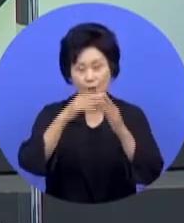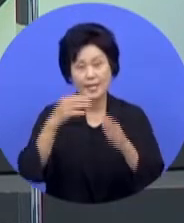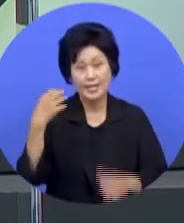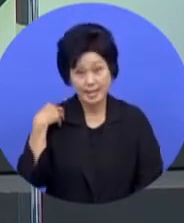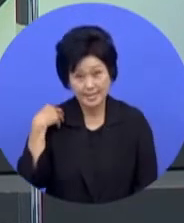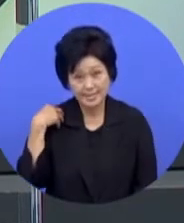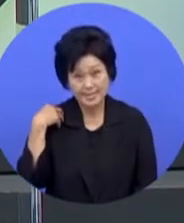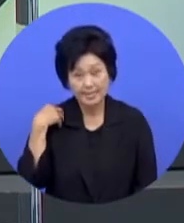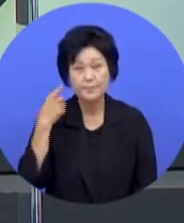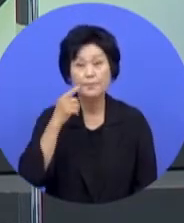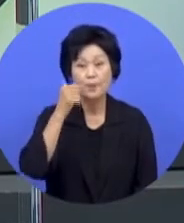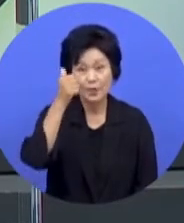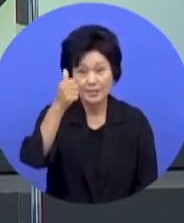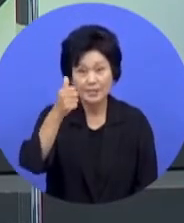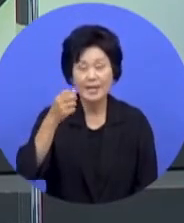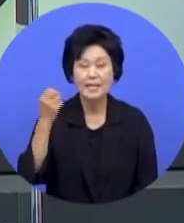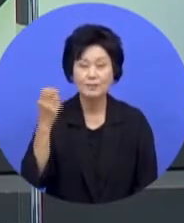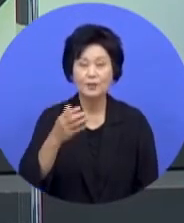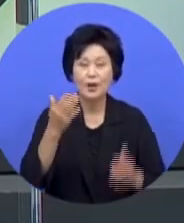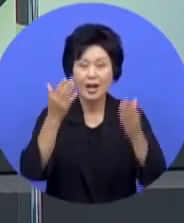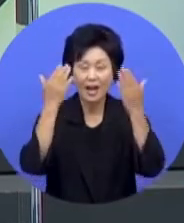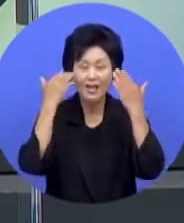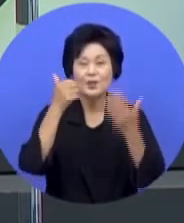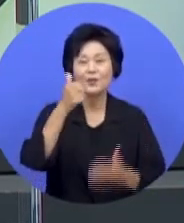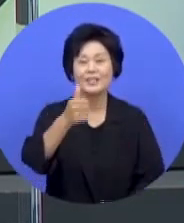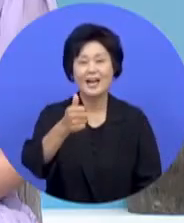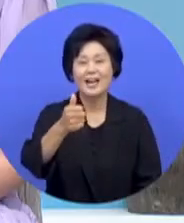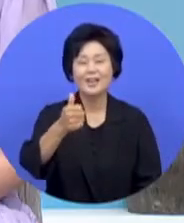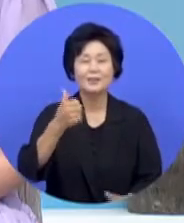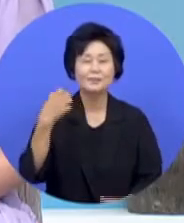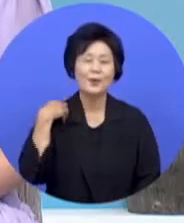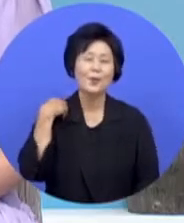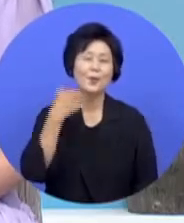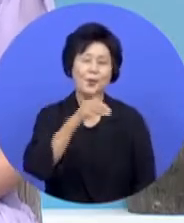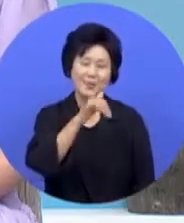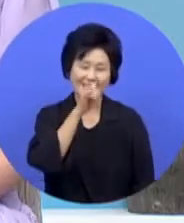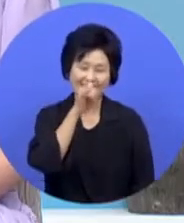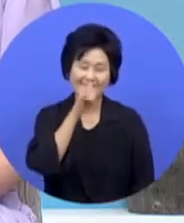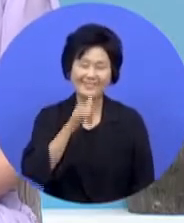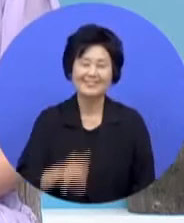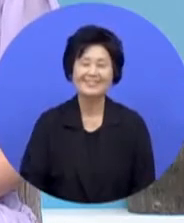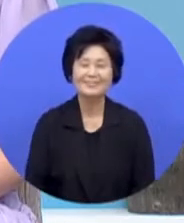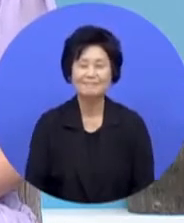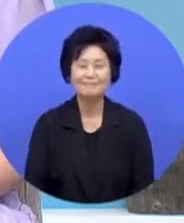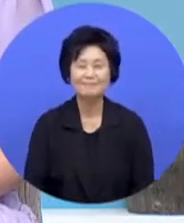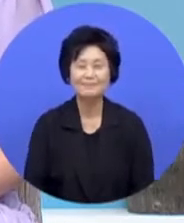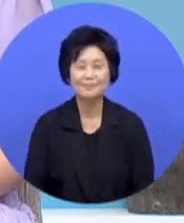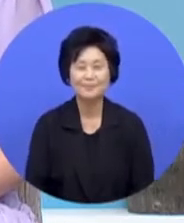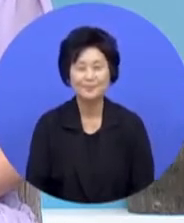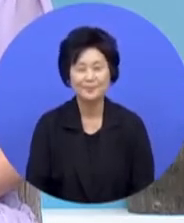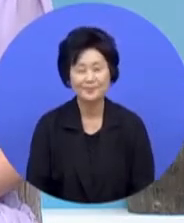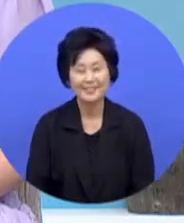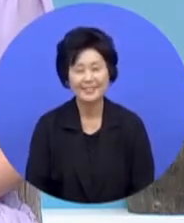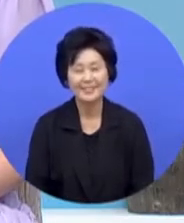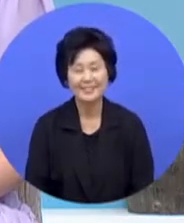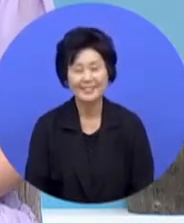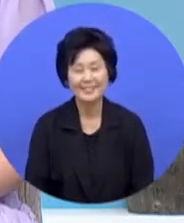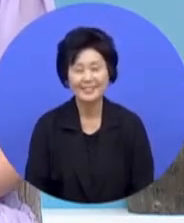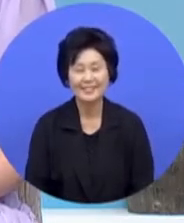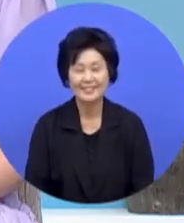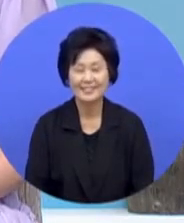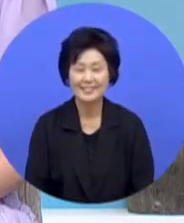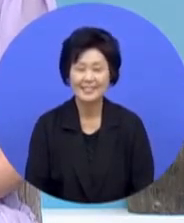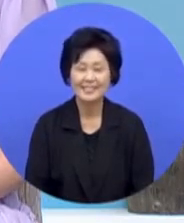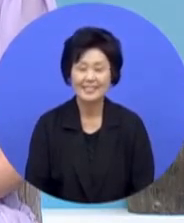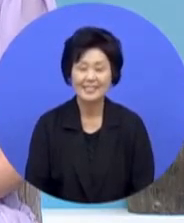인천 기독국제학교 교장으로 섬기고 있습니다. 네, 목사님 반갑습니다. 유예 목사님. 네, 감사합니다. 네. 네. 자, 그리고 우리 교사 대표로